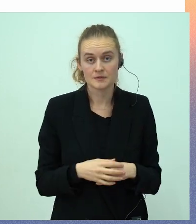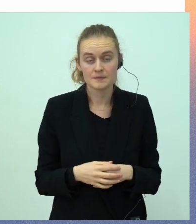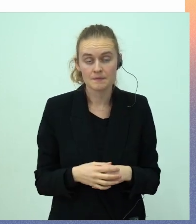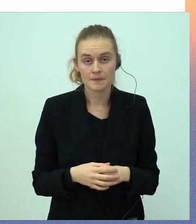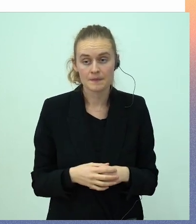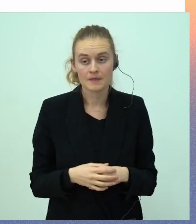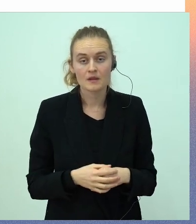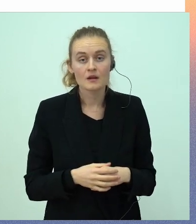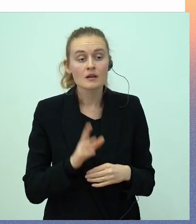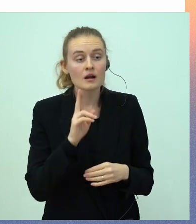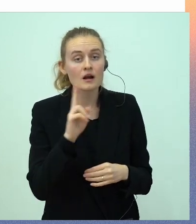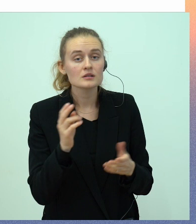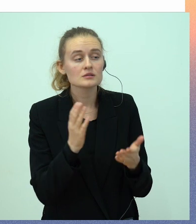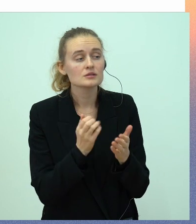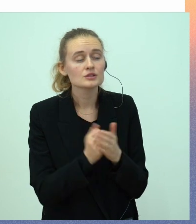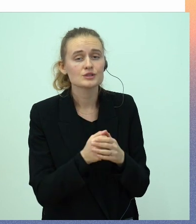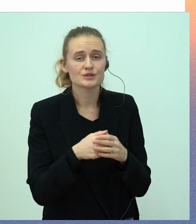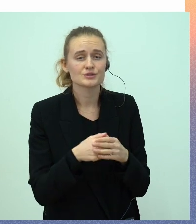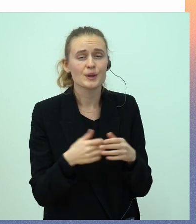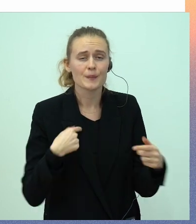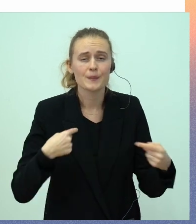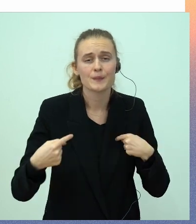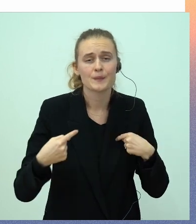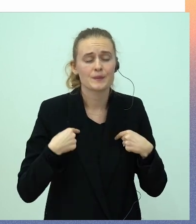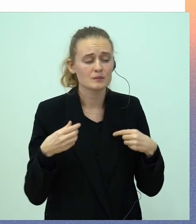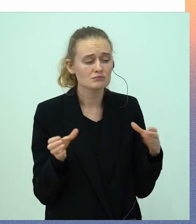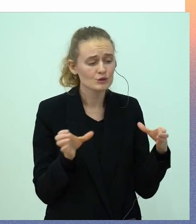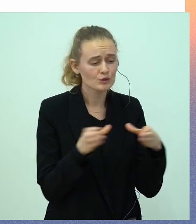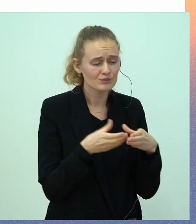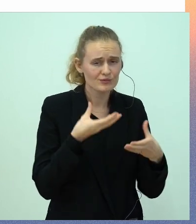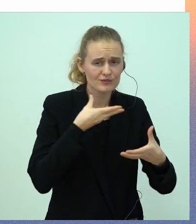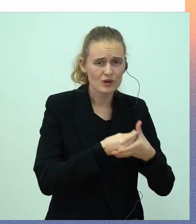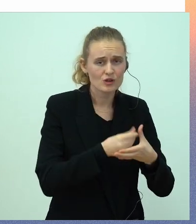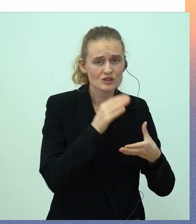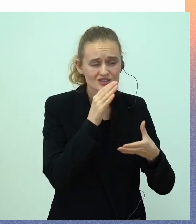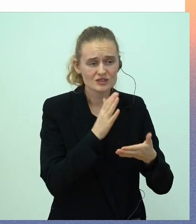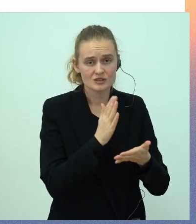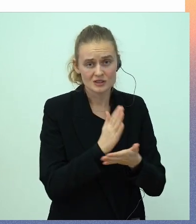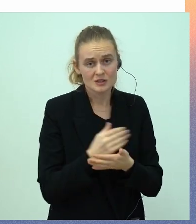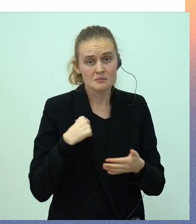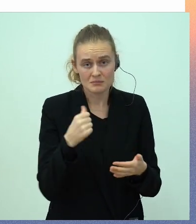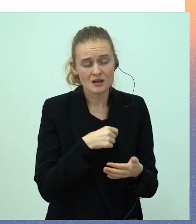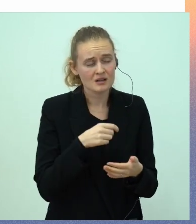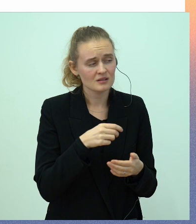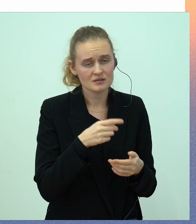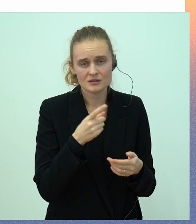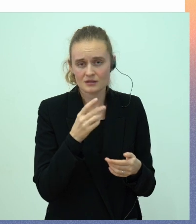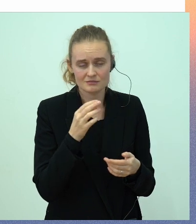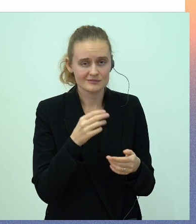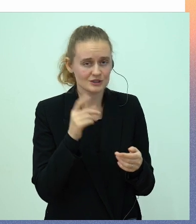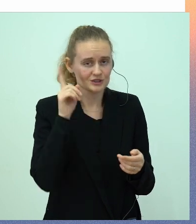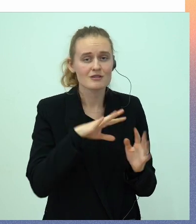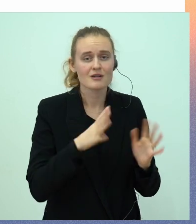Tik tais mažumų grupių nariai supras, ką reiškia jaustis esančių visuomenės pakraštyje.